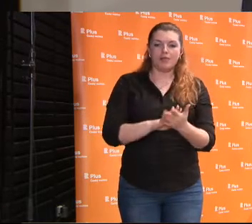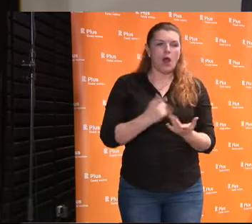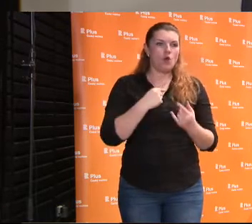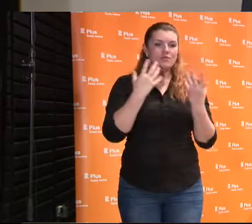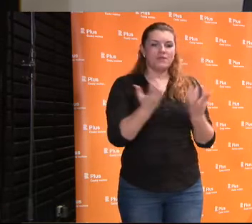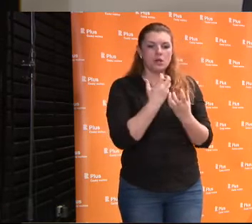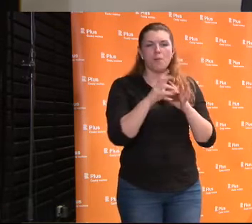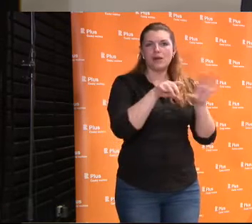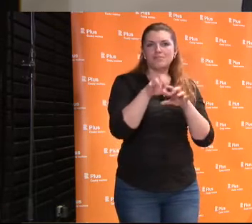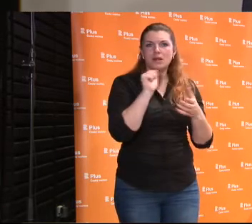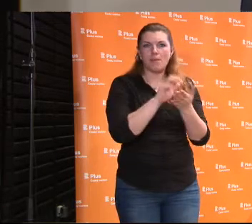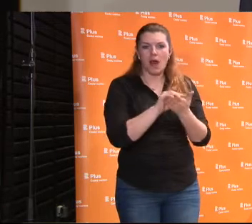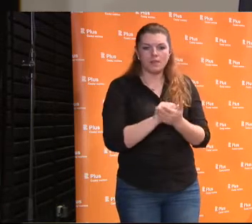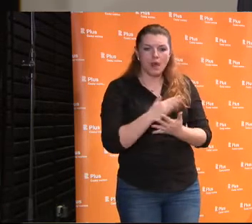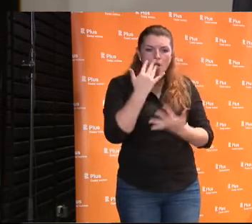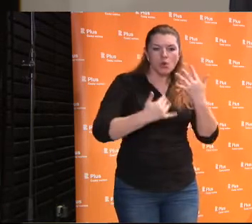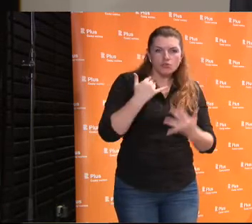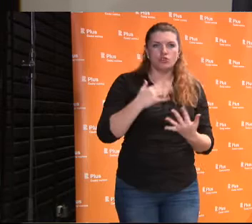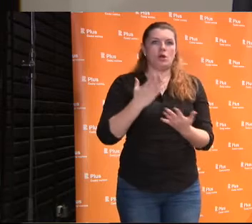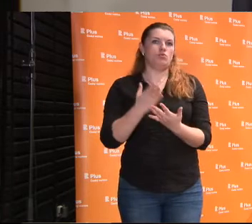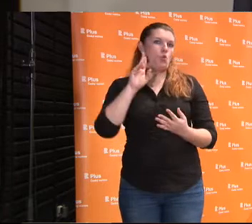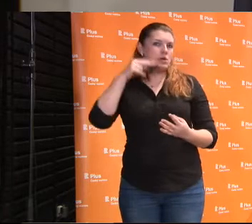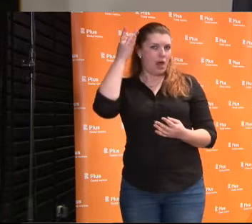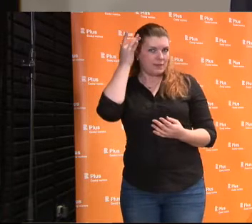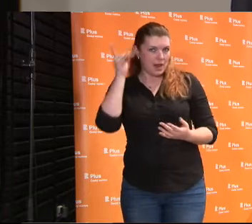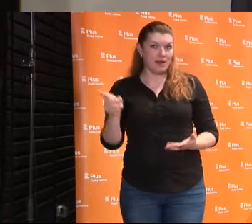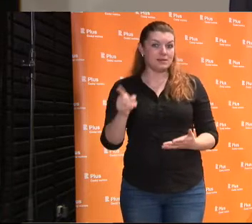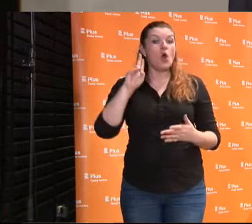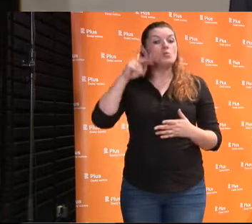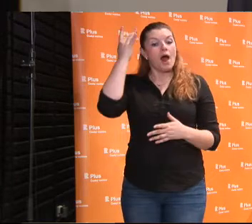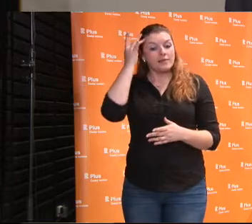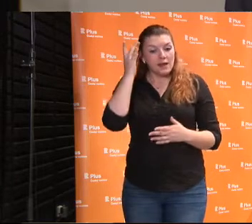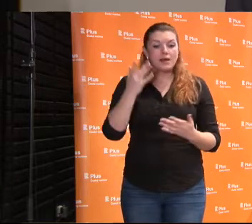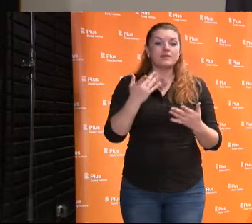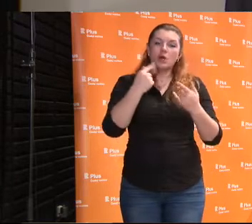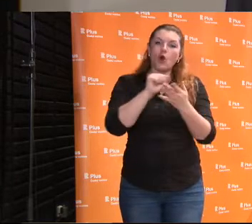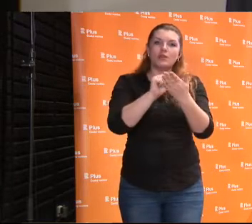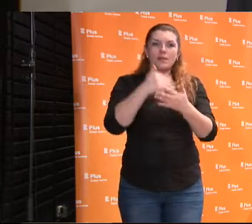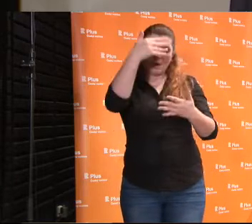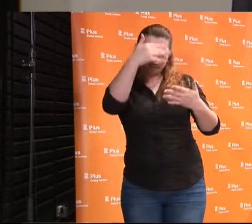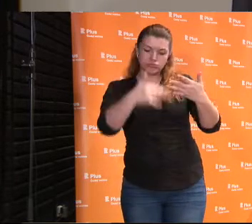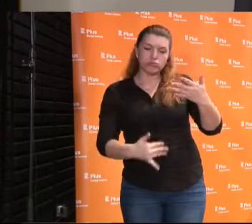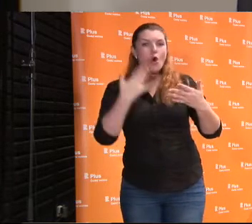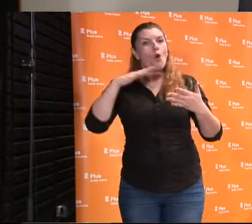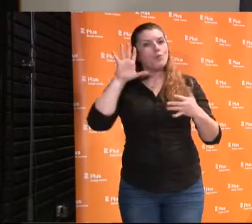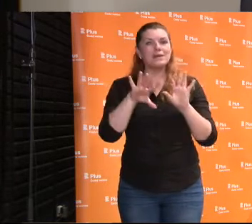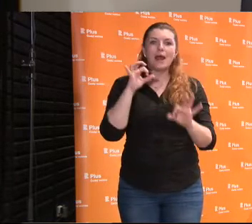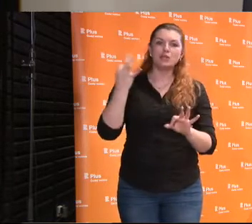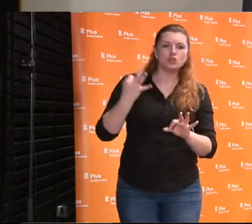a algoritmy umělé inteligence umí z těch dat najít pravidla, zákonitosti, trendy,